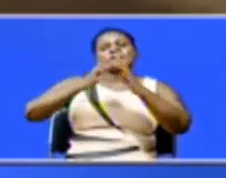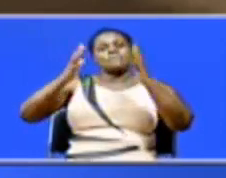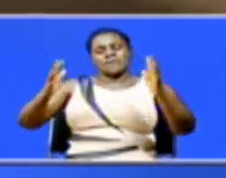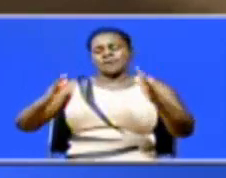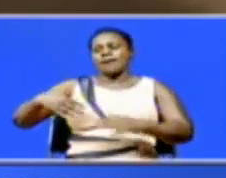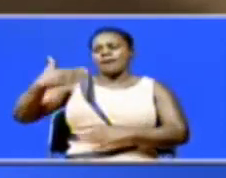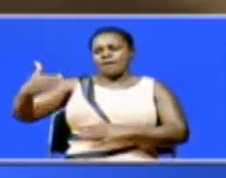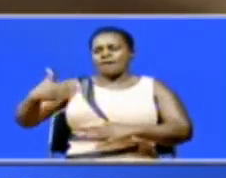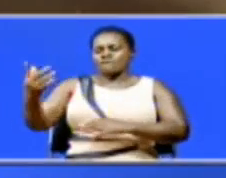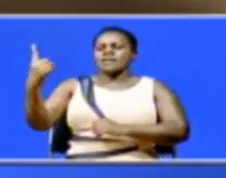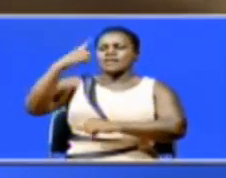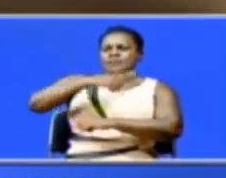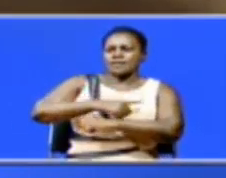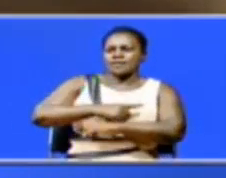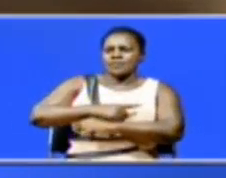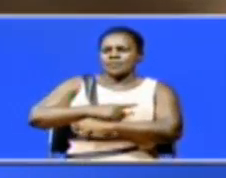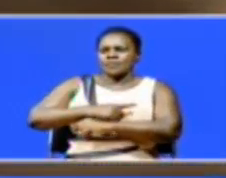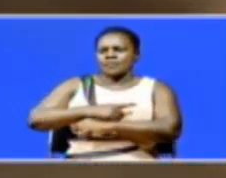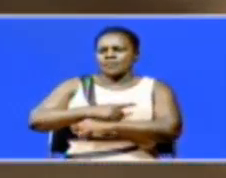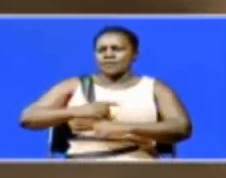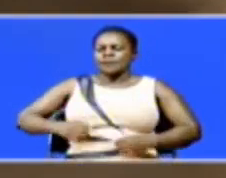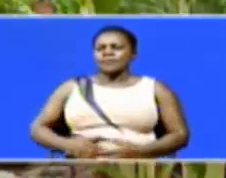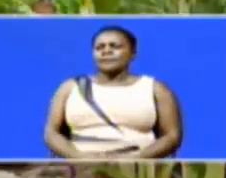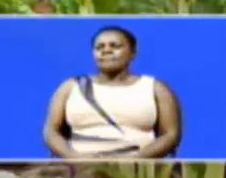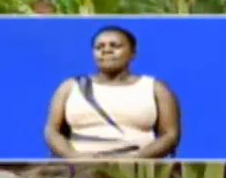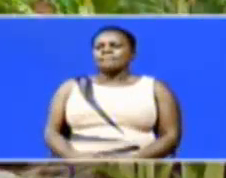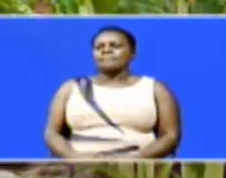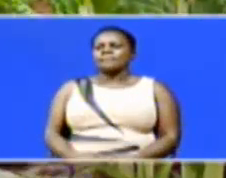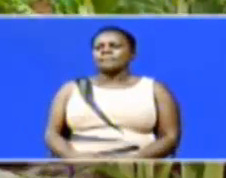siku baada ya nyingine. Mark Namaswa, KTN.